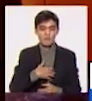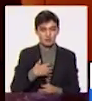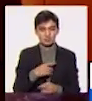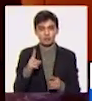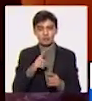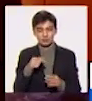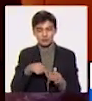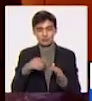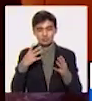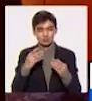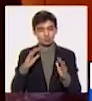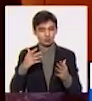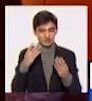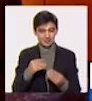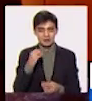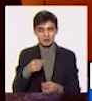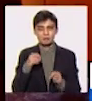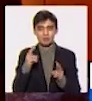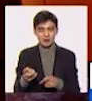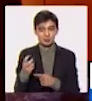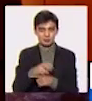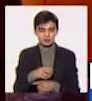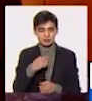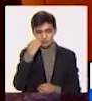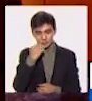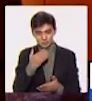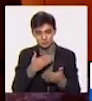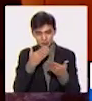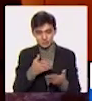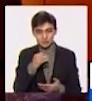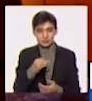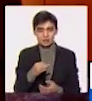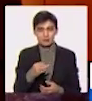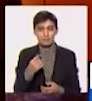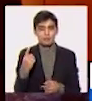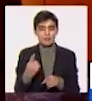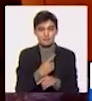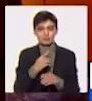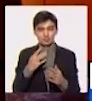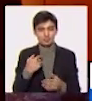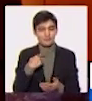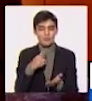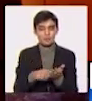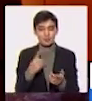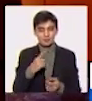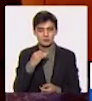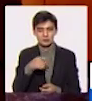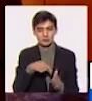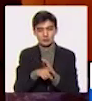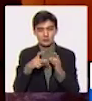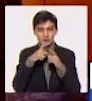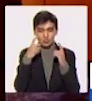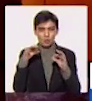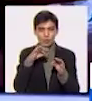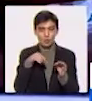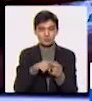қауырт кезеңде бізге уақыт бөліп, арнайы келгеніңіз үшін рахмет айтамыз. Алғашқы сауалымыз мына үстелдің үстінде жатқан қорғаныш